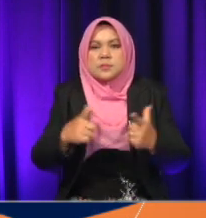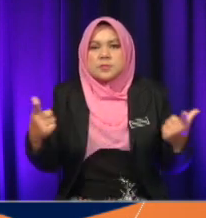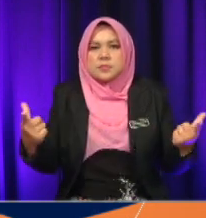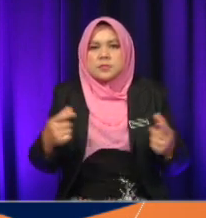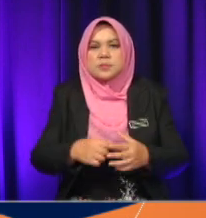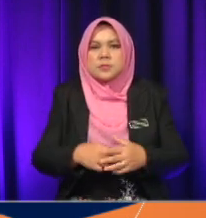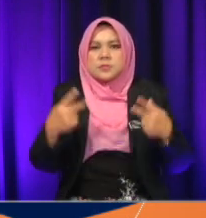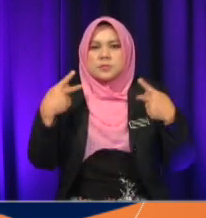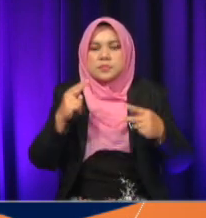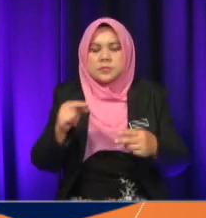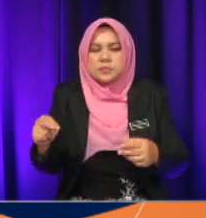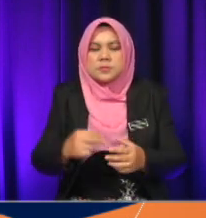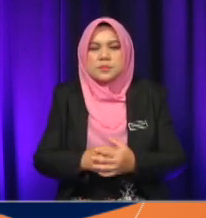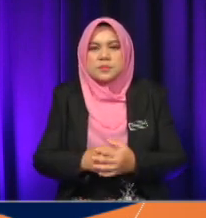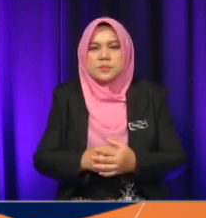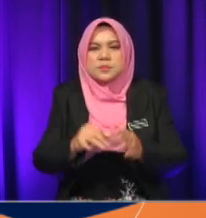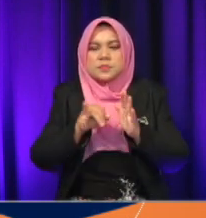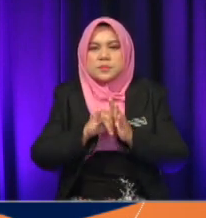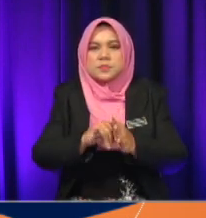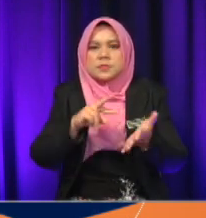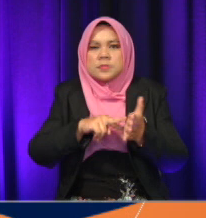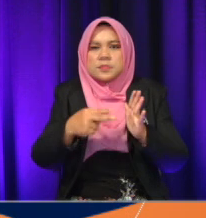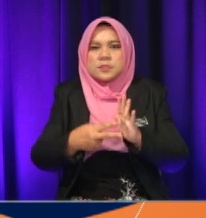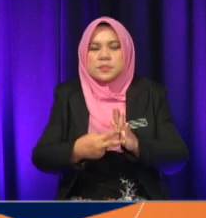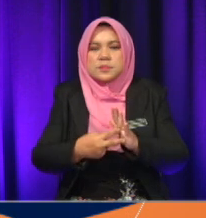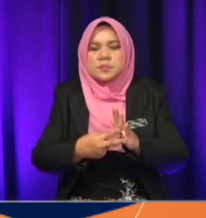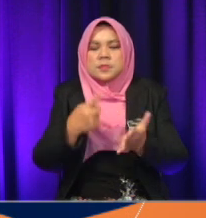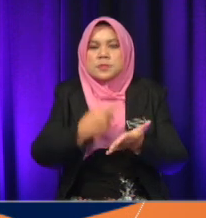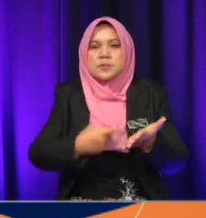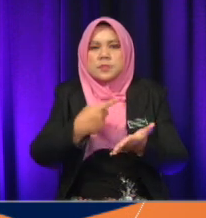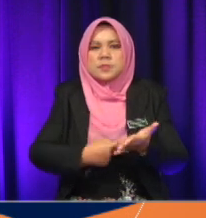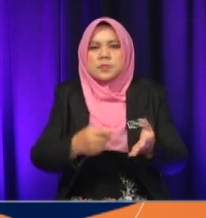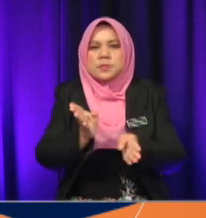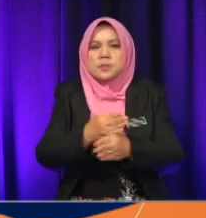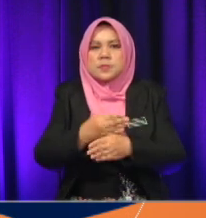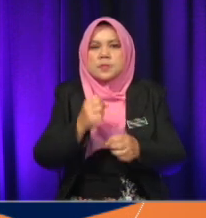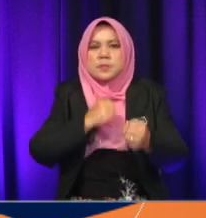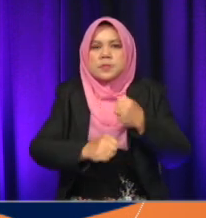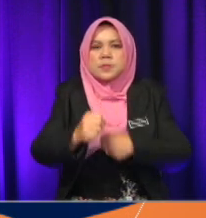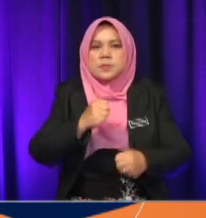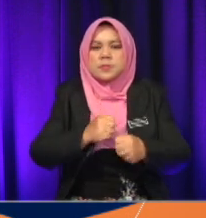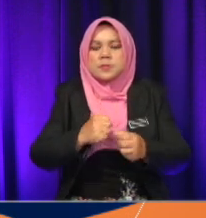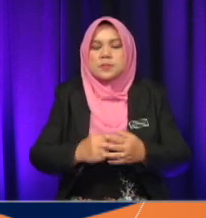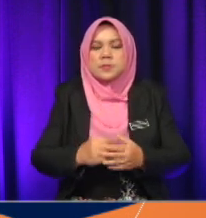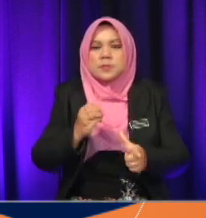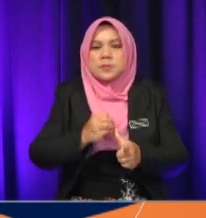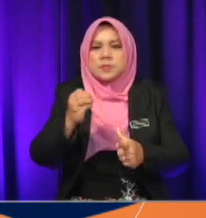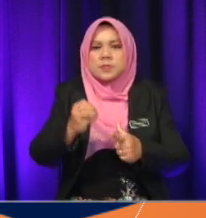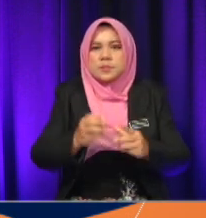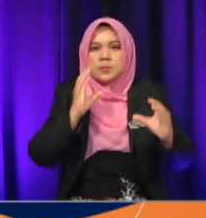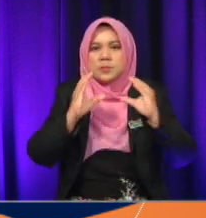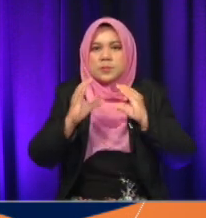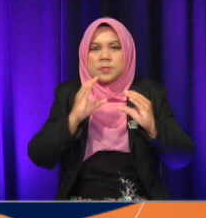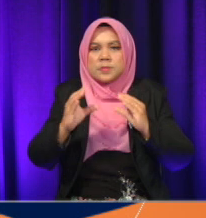pasaran. Jadi pengiklanan itu sendiri bermaksud sebarang bentuk persembahan atau